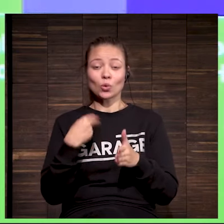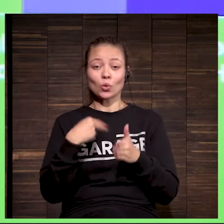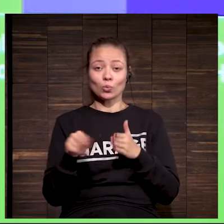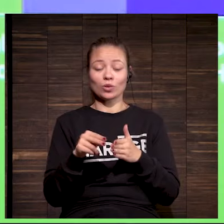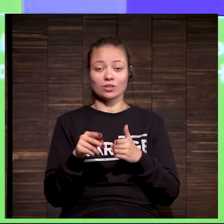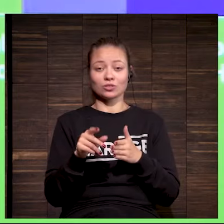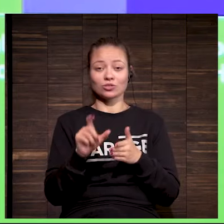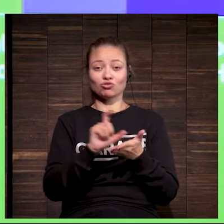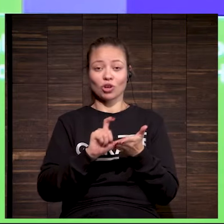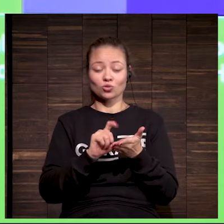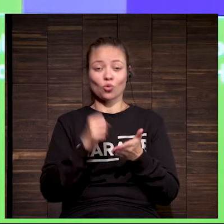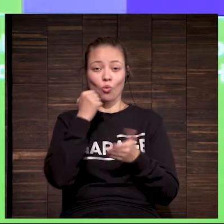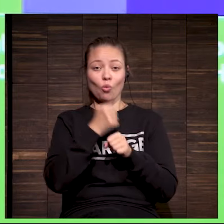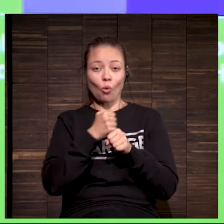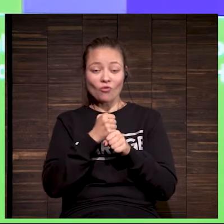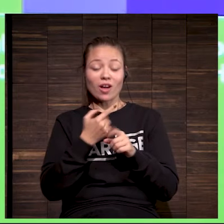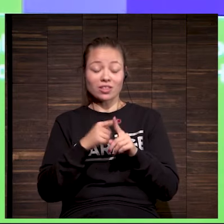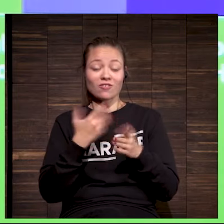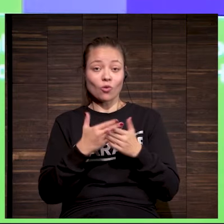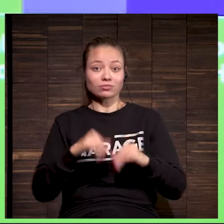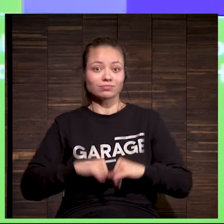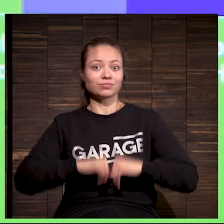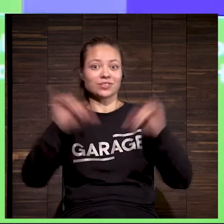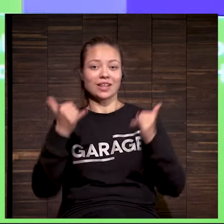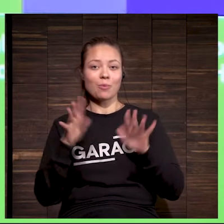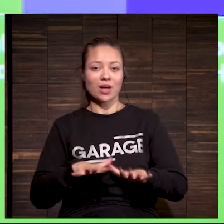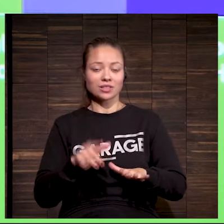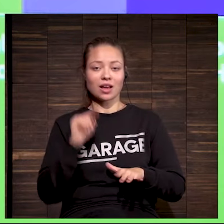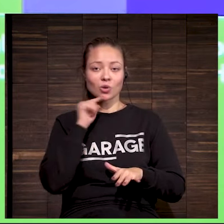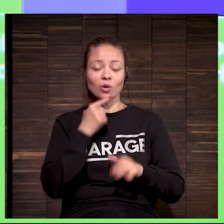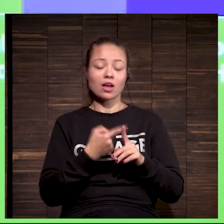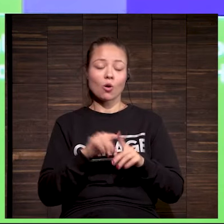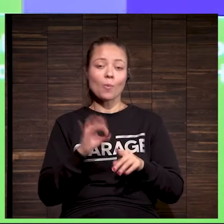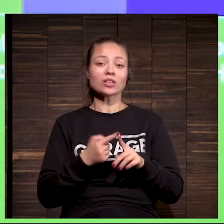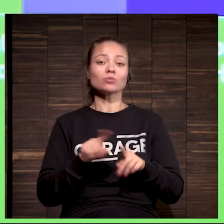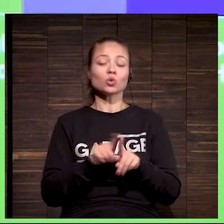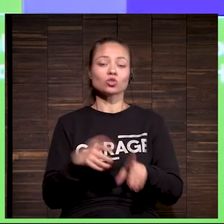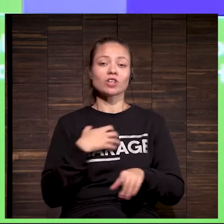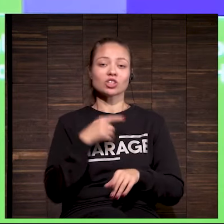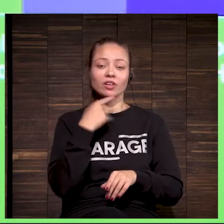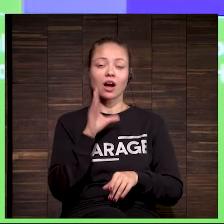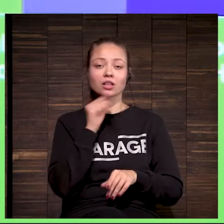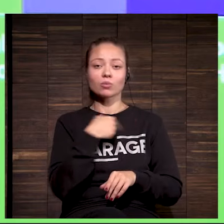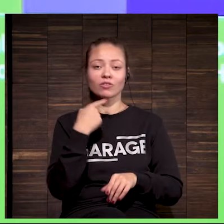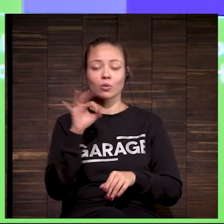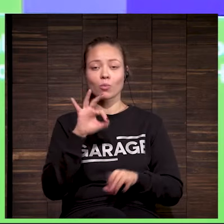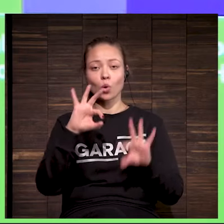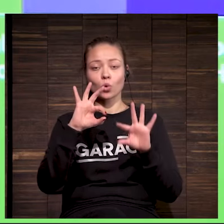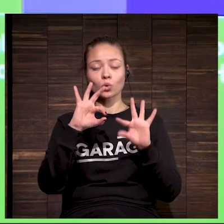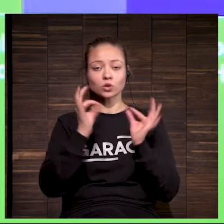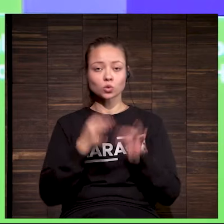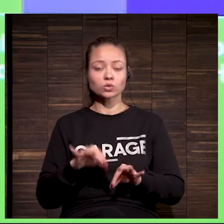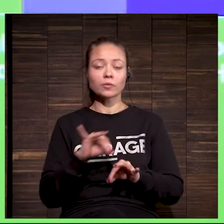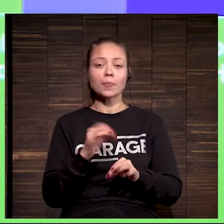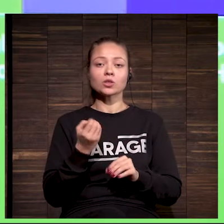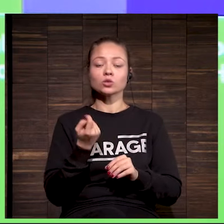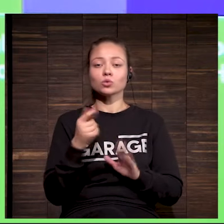подъем местной экономики мне кажется об этом тоже важно говорить когда мы говорим об искусстве еще немного статистики